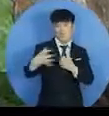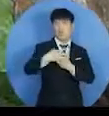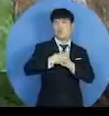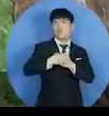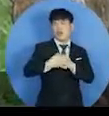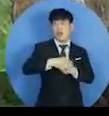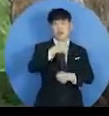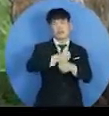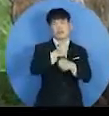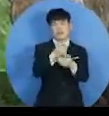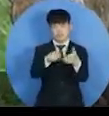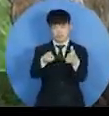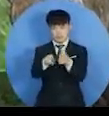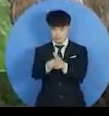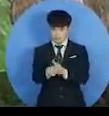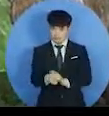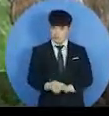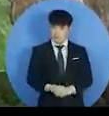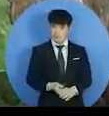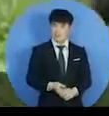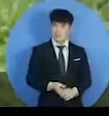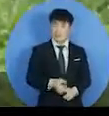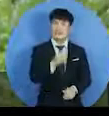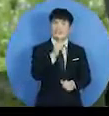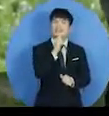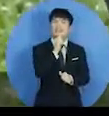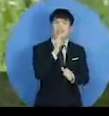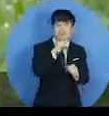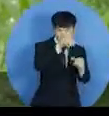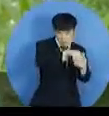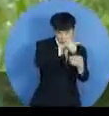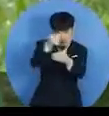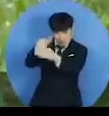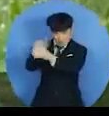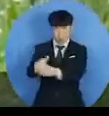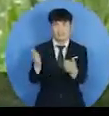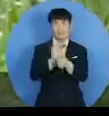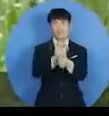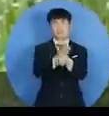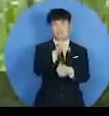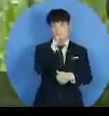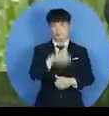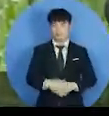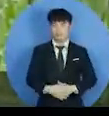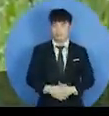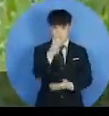명품 천안배 생산을 위해 천안시가 인공수분 작업 일손 돕기에 나섰습니다.